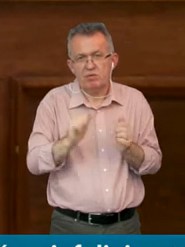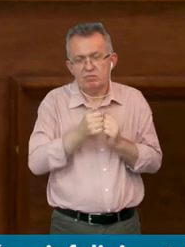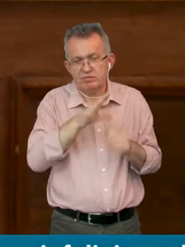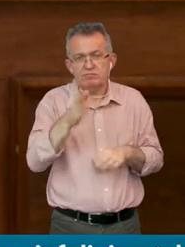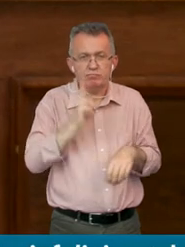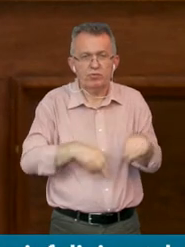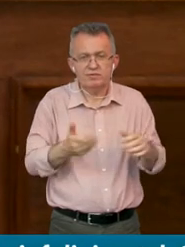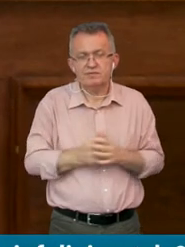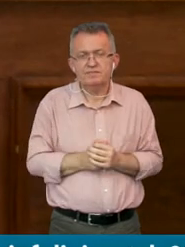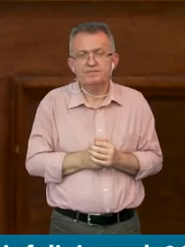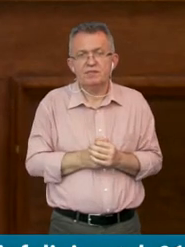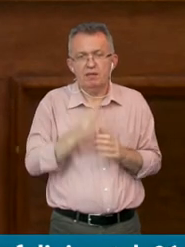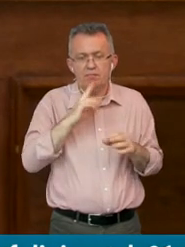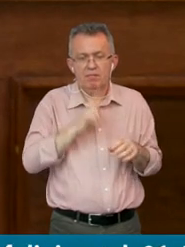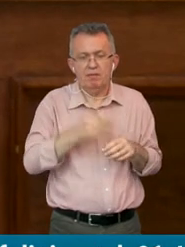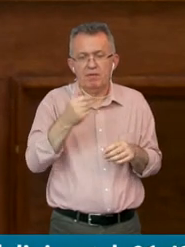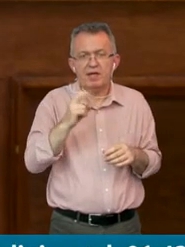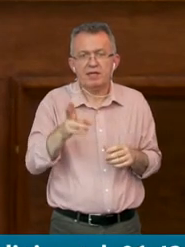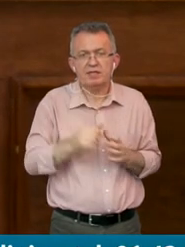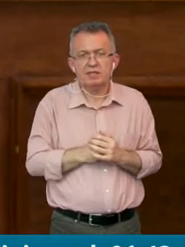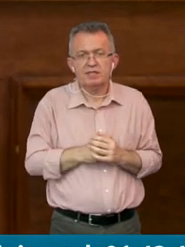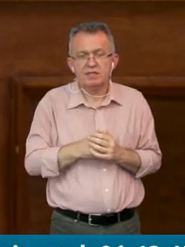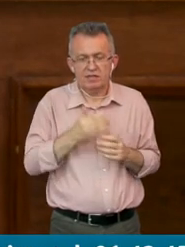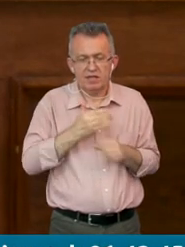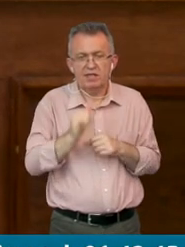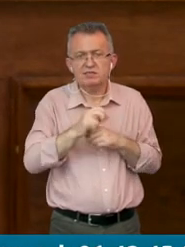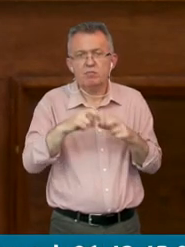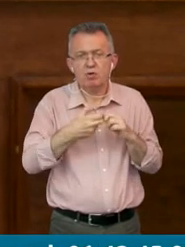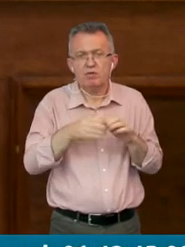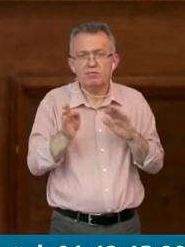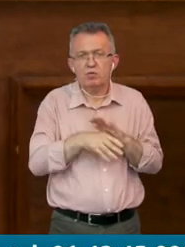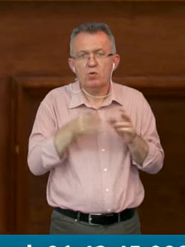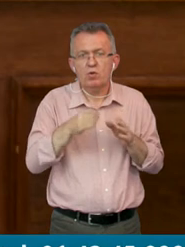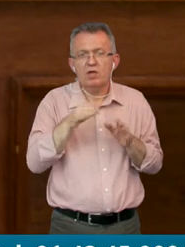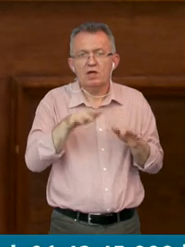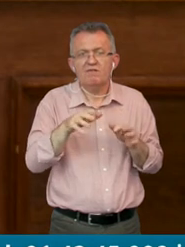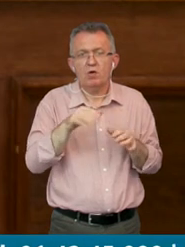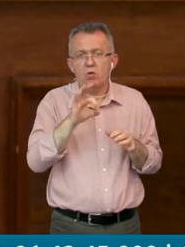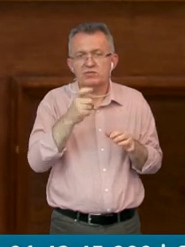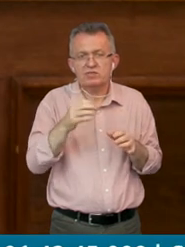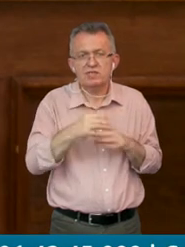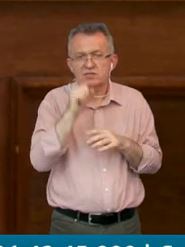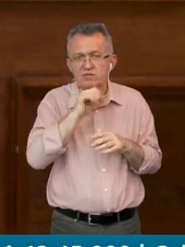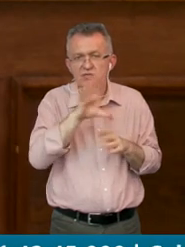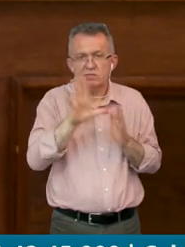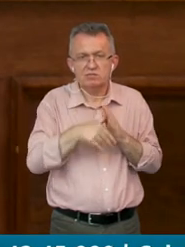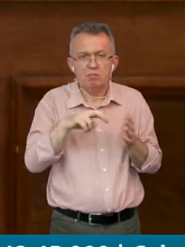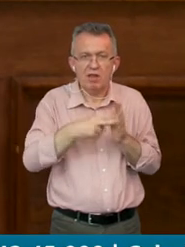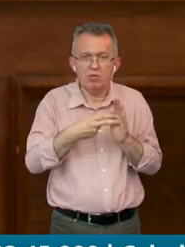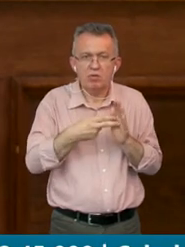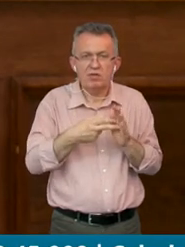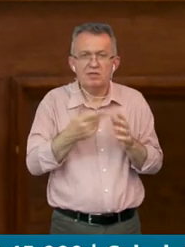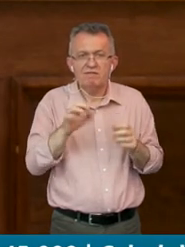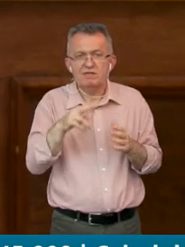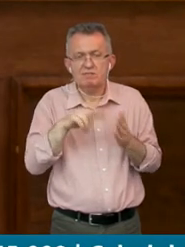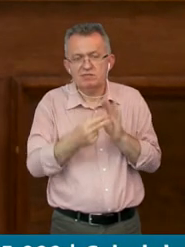policję. Pan Marek, w dalszym ciągu jest problem z odpadami przy ulicy Wielka Odrzańska na Starówce, czy miasto planuje jakieś interwencje